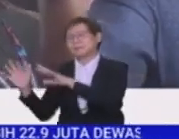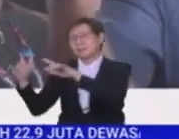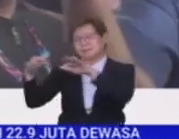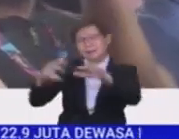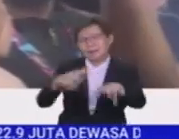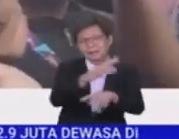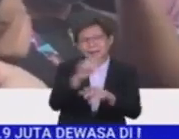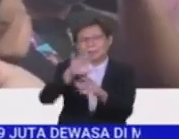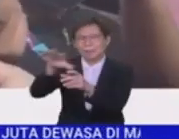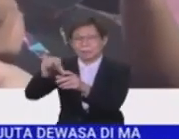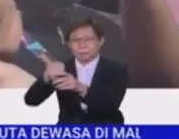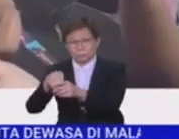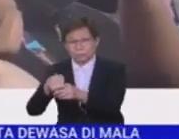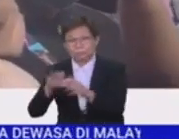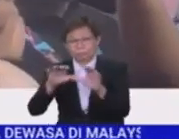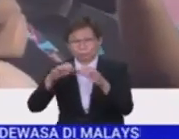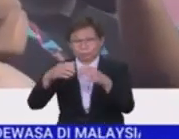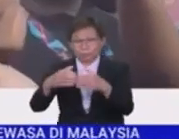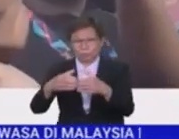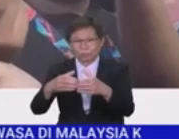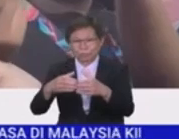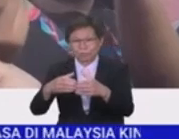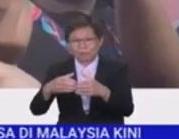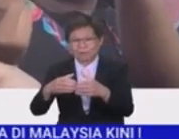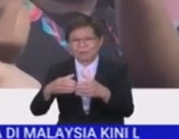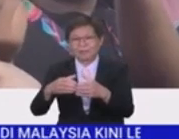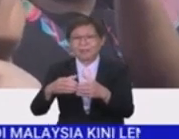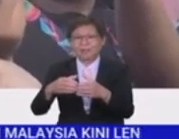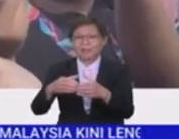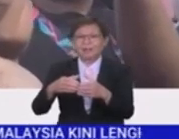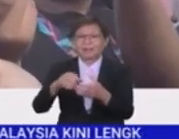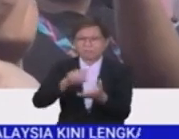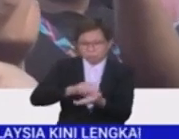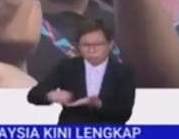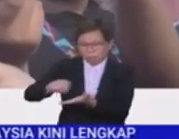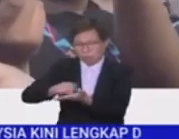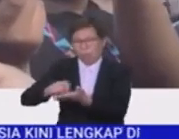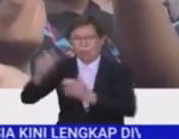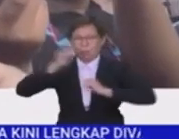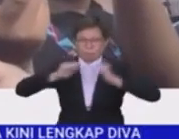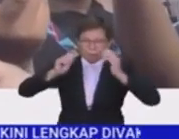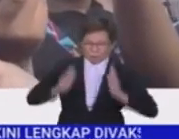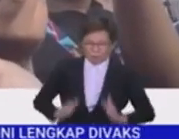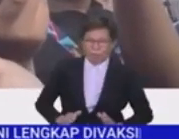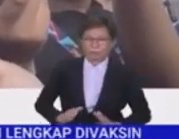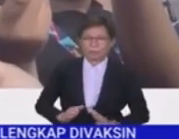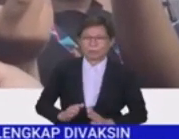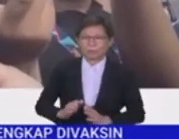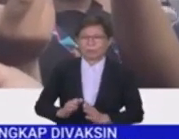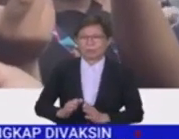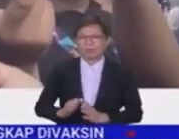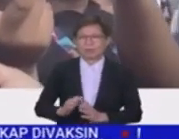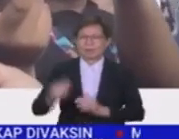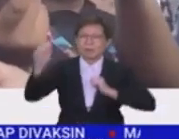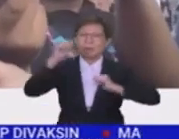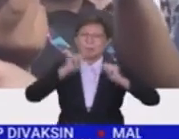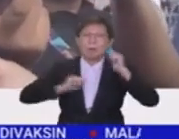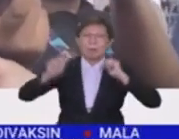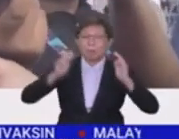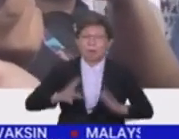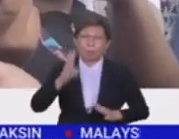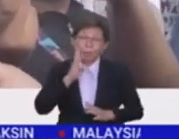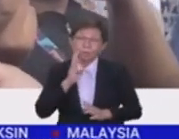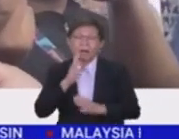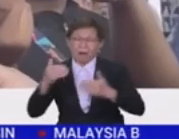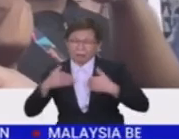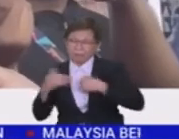termasuklah golongan-golongan karyawan, para artis, biduan dan biduanita yang turut datang